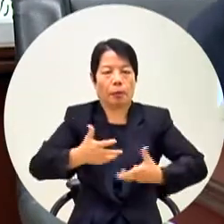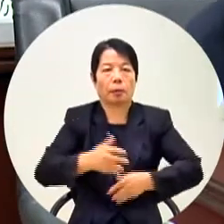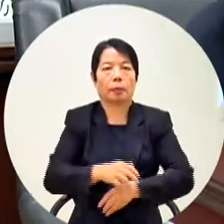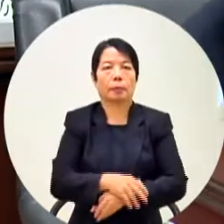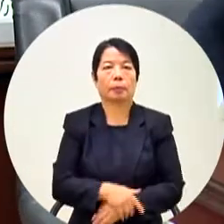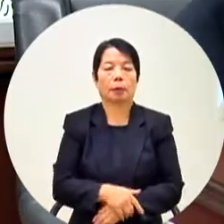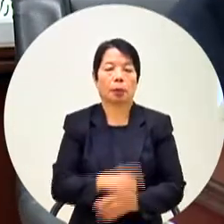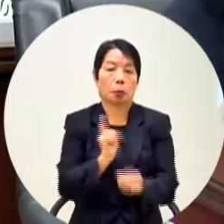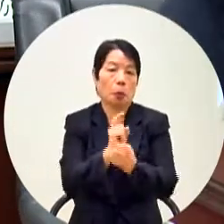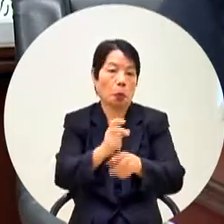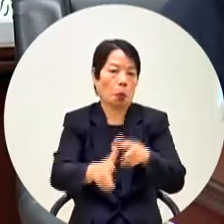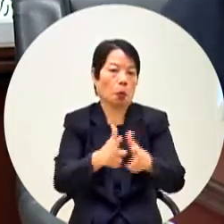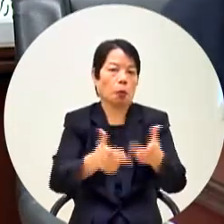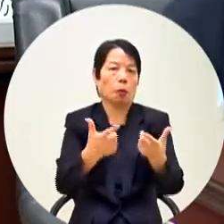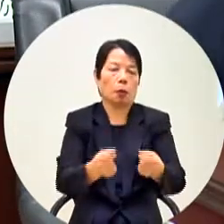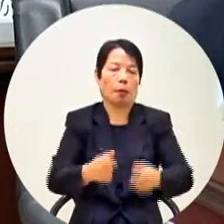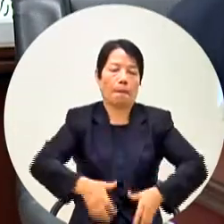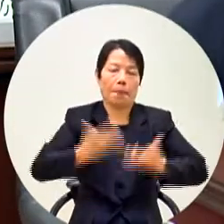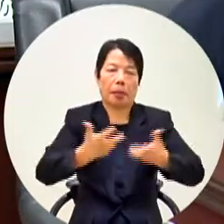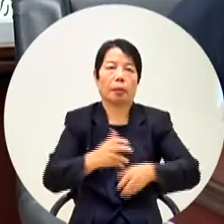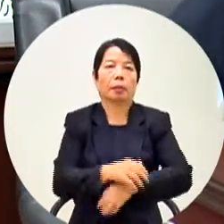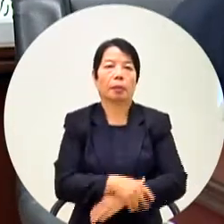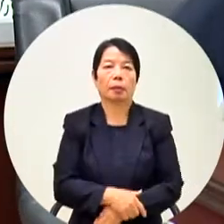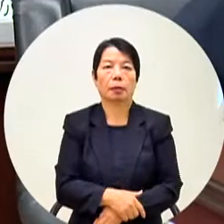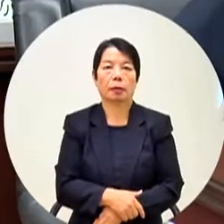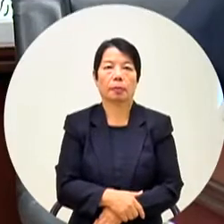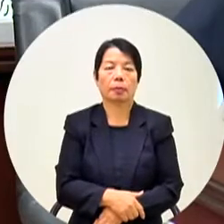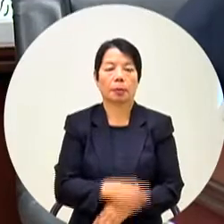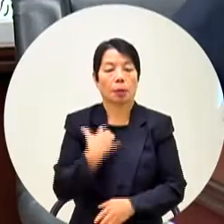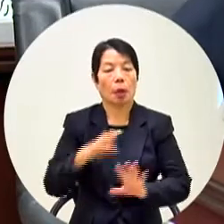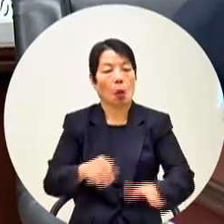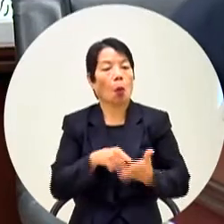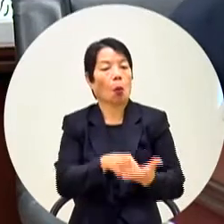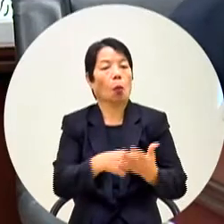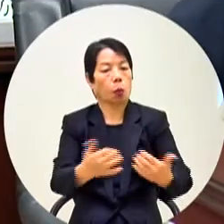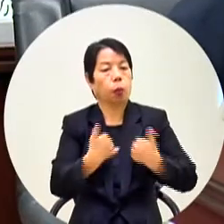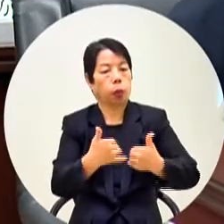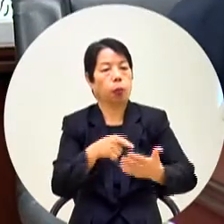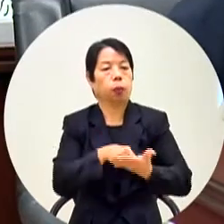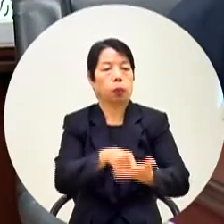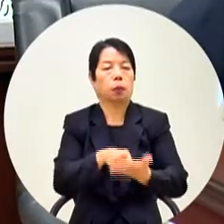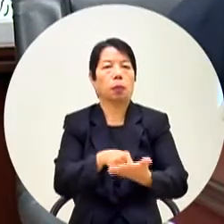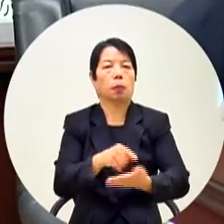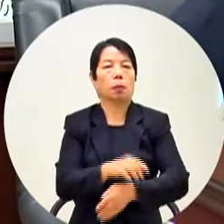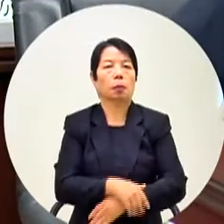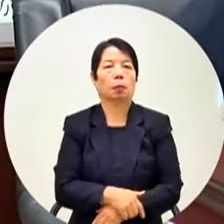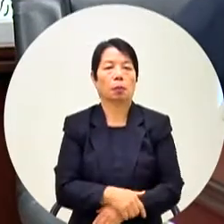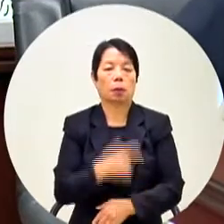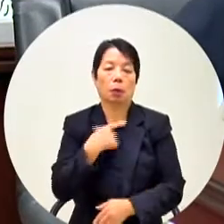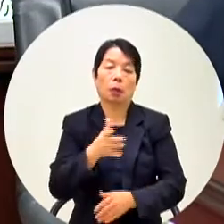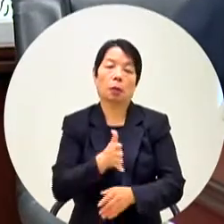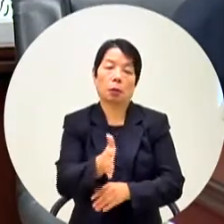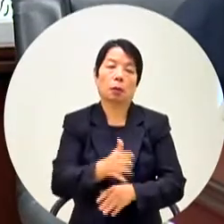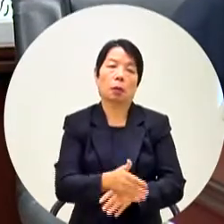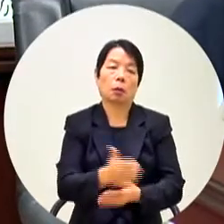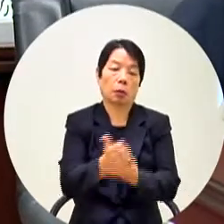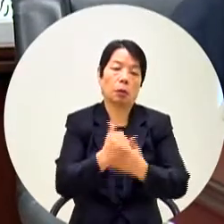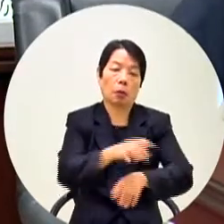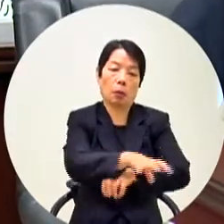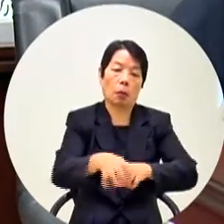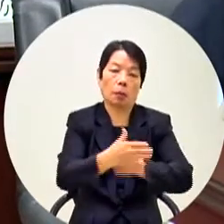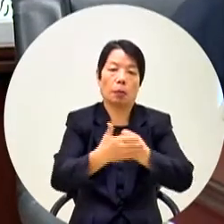这工厂，拢跳起来，来找我点情。哦，我请环保局台糖来讲，